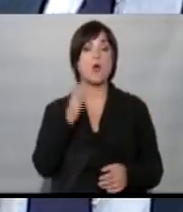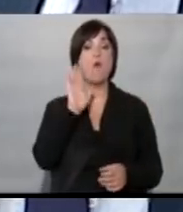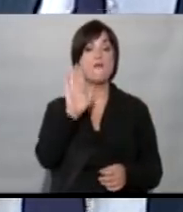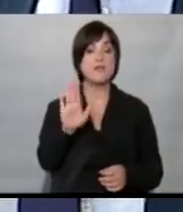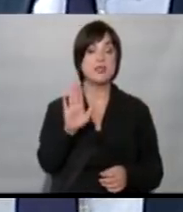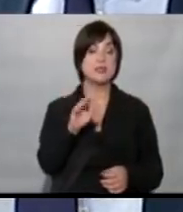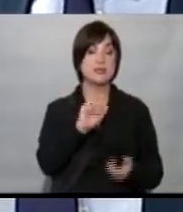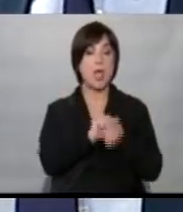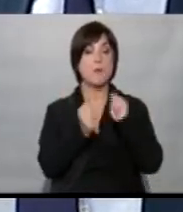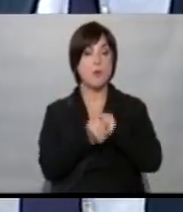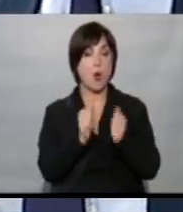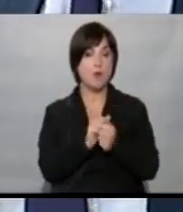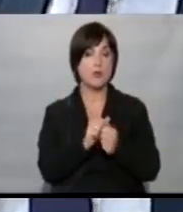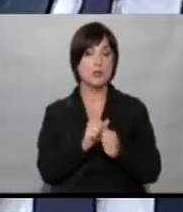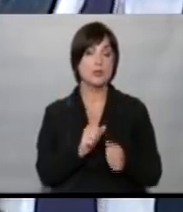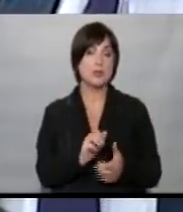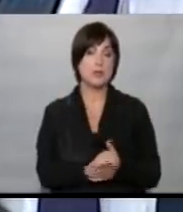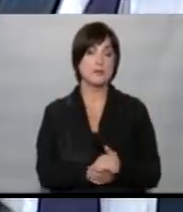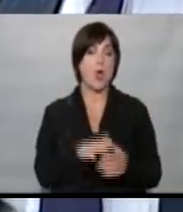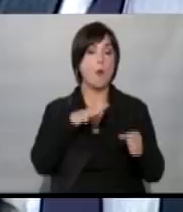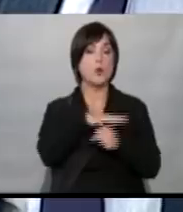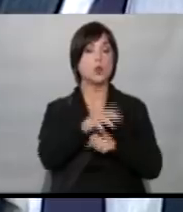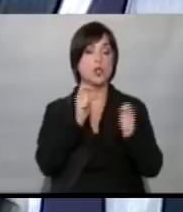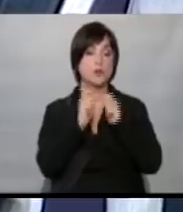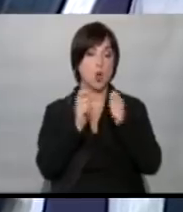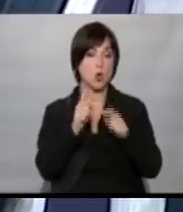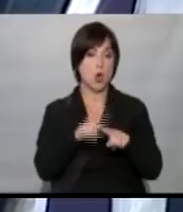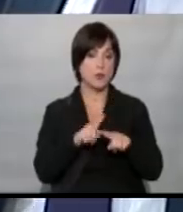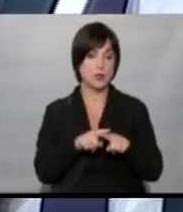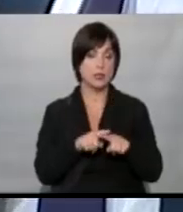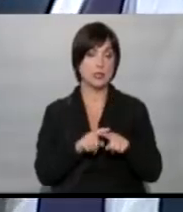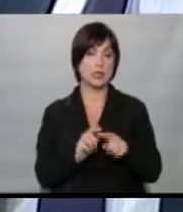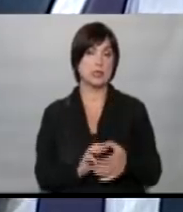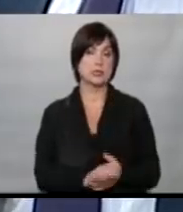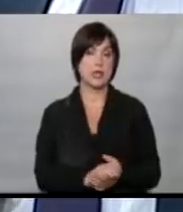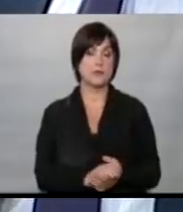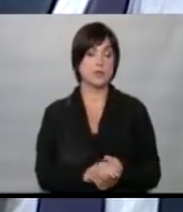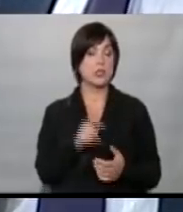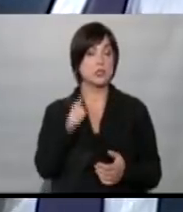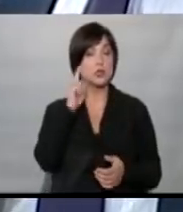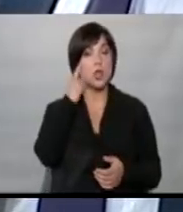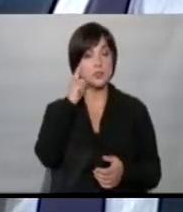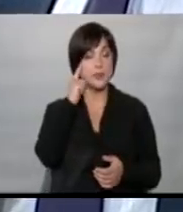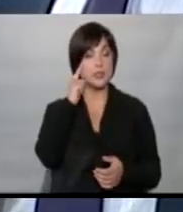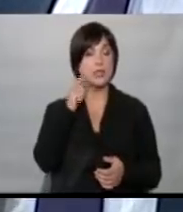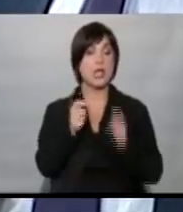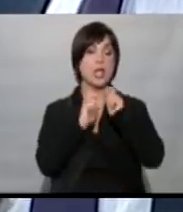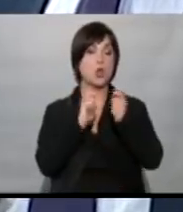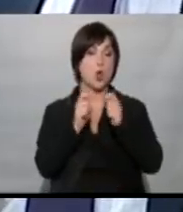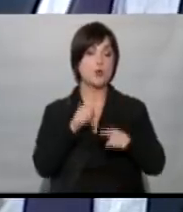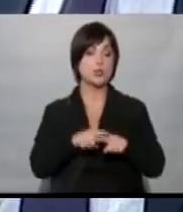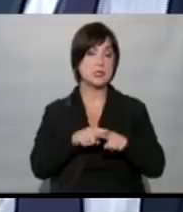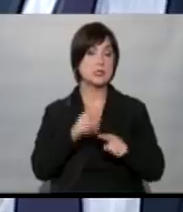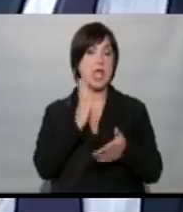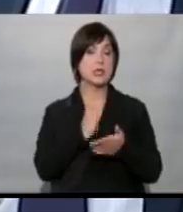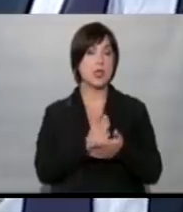се залагате за против договорот на Грција заради тоа што сметате дека договорот со Грција ќе